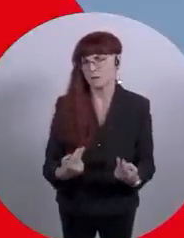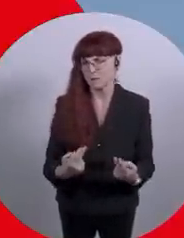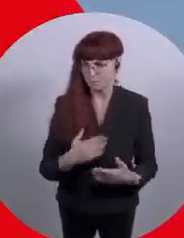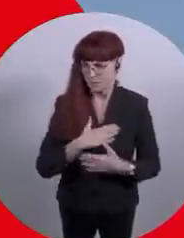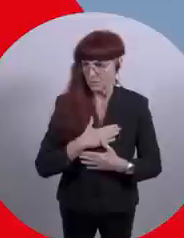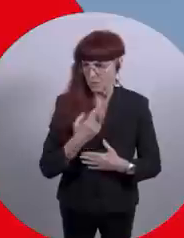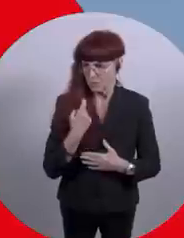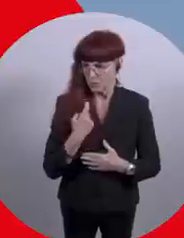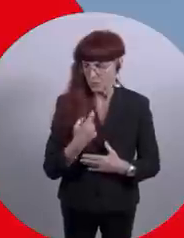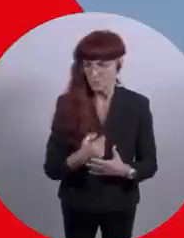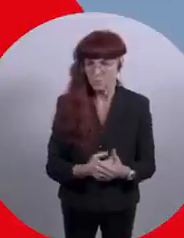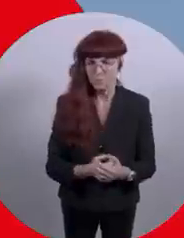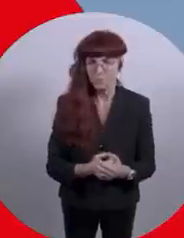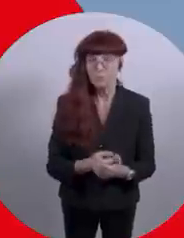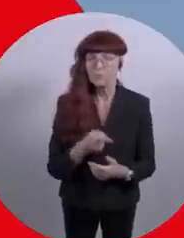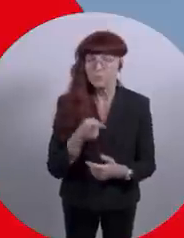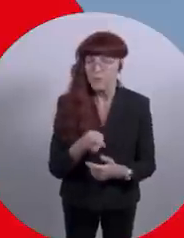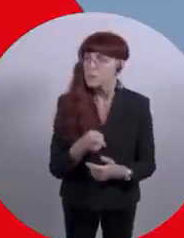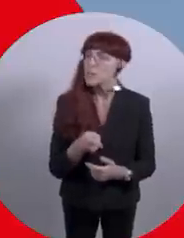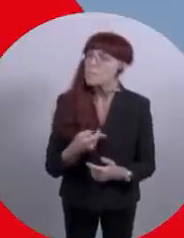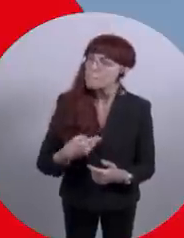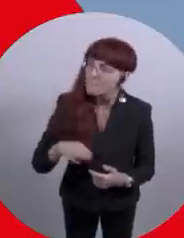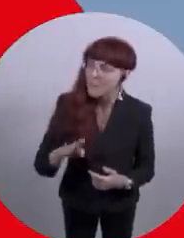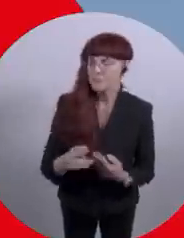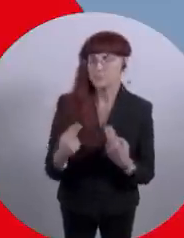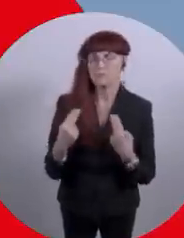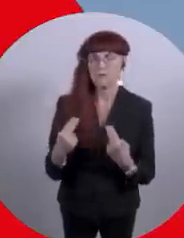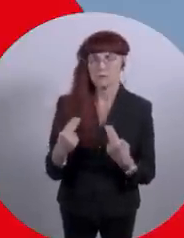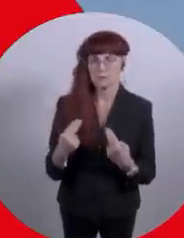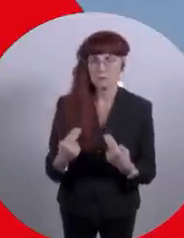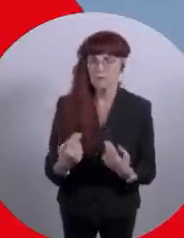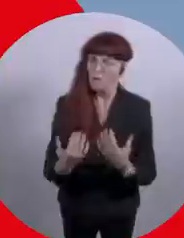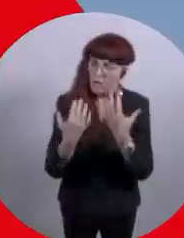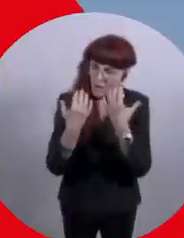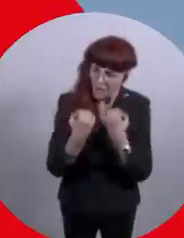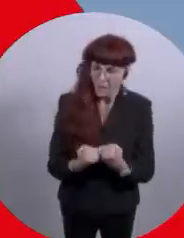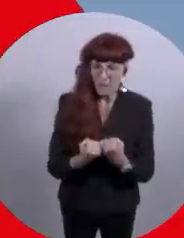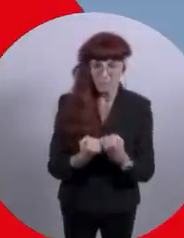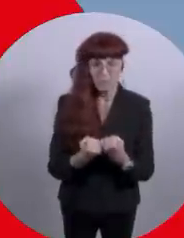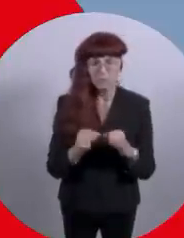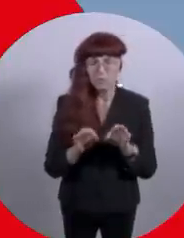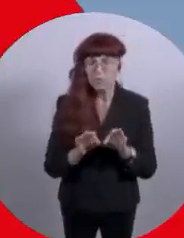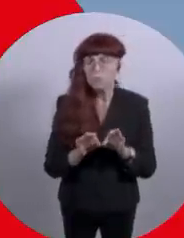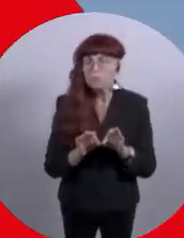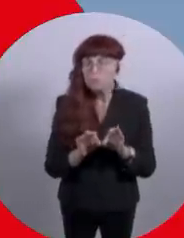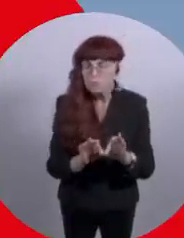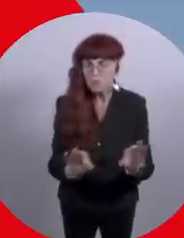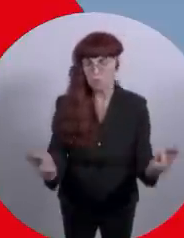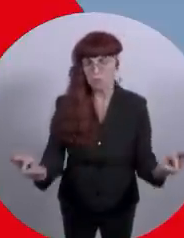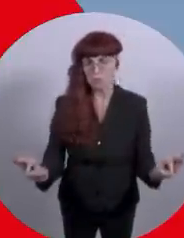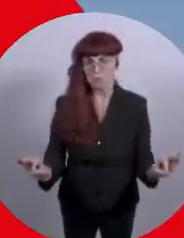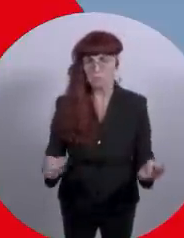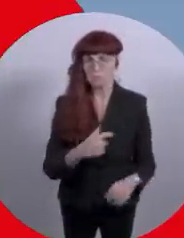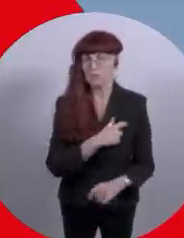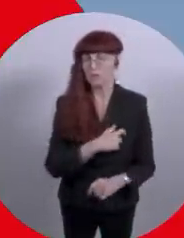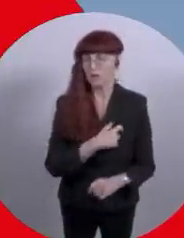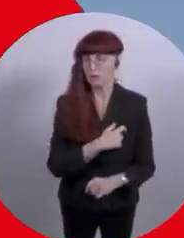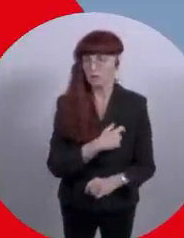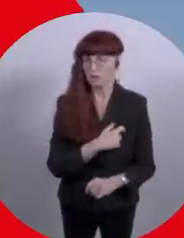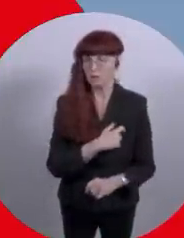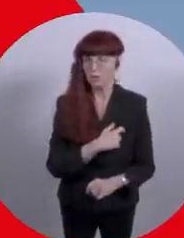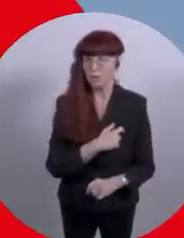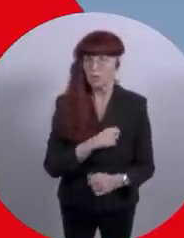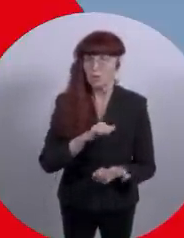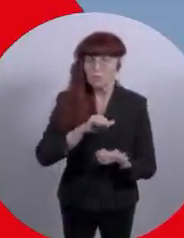die Partei ist am wichtigsten die Ergebnisse für die Partei sind am wichtigsten und dieser Kampf teilweise